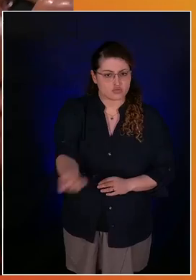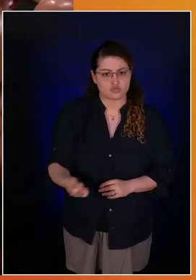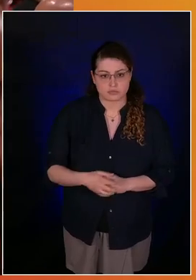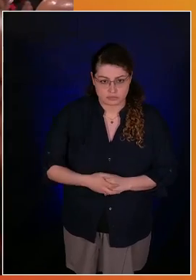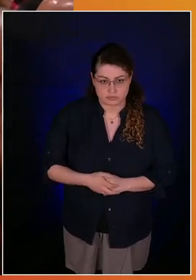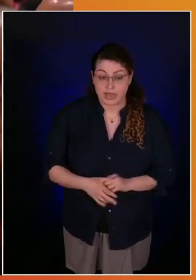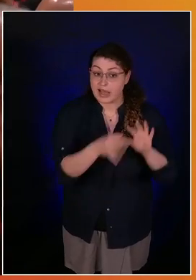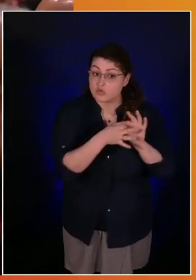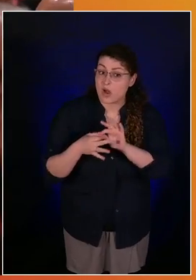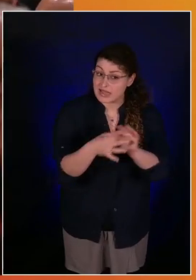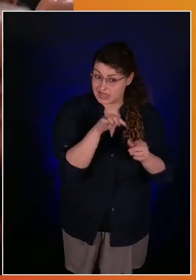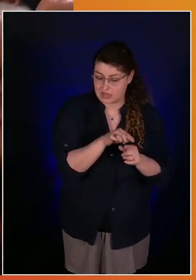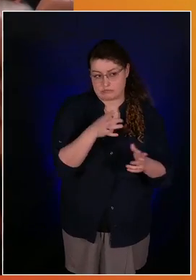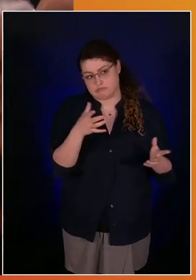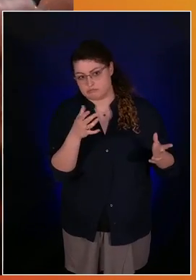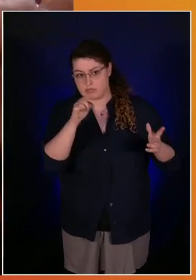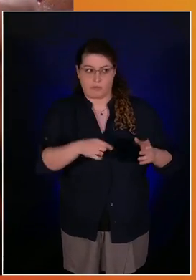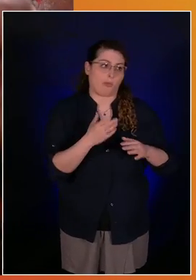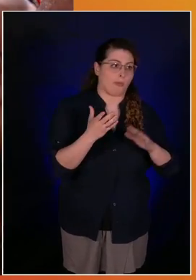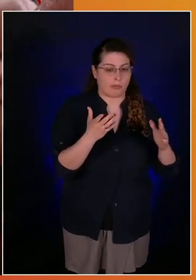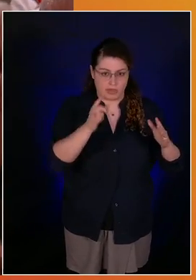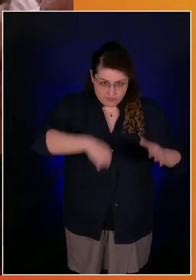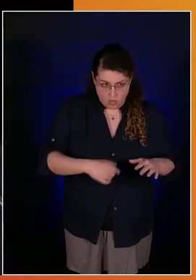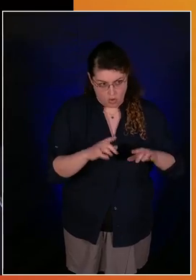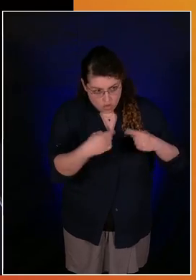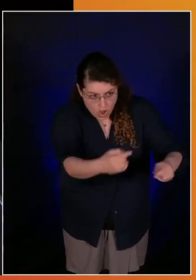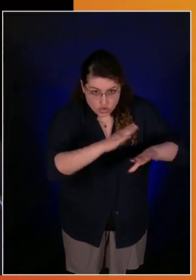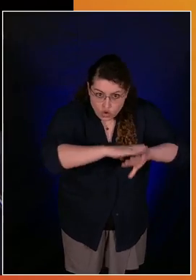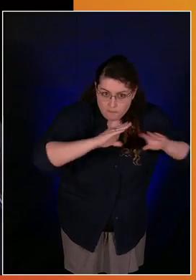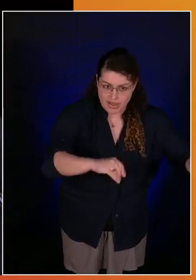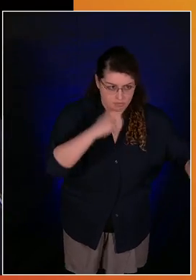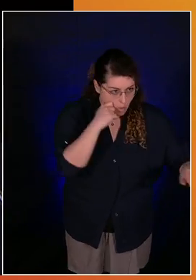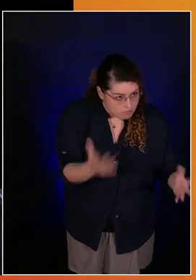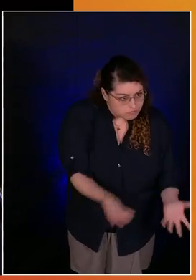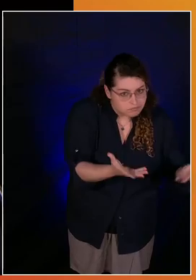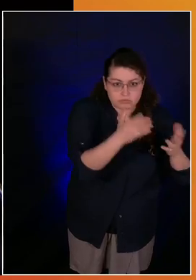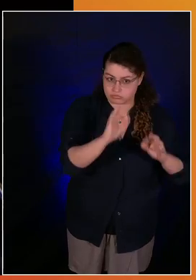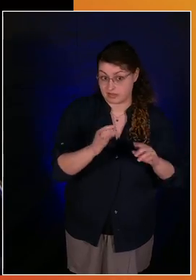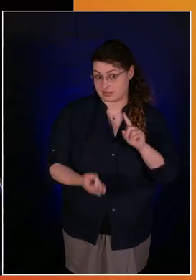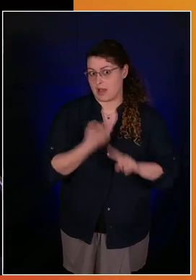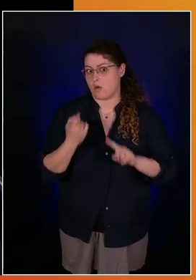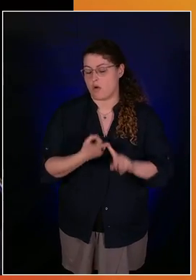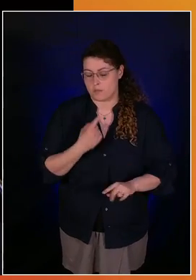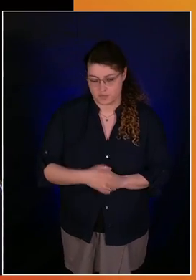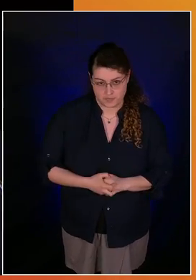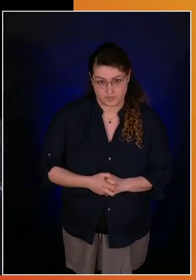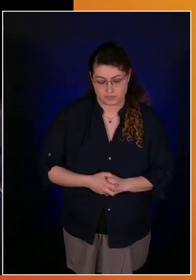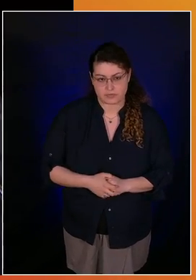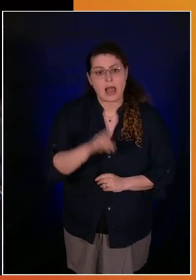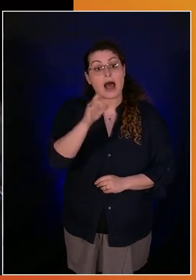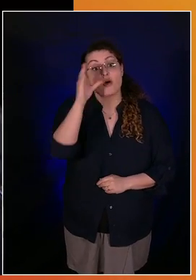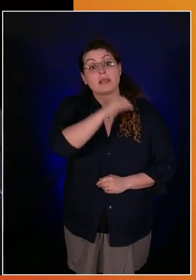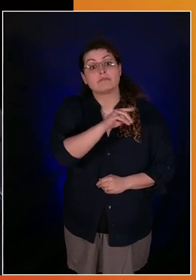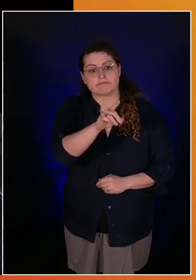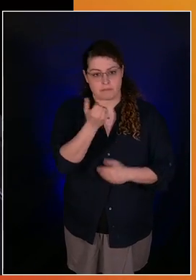mais cette solidarité aussi ça doit pas être des mot donc il faut accompagner sur place comme il le faut évidemment et ça c'est important j'ai pas présenté